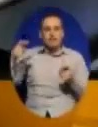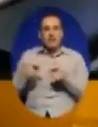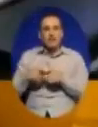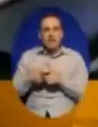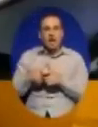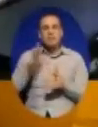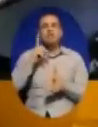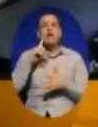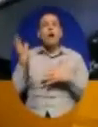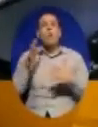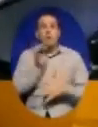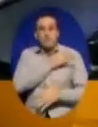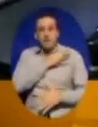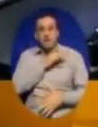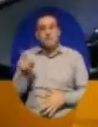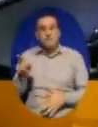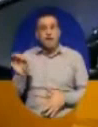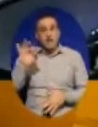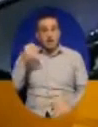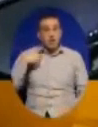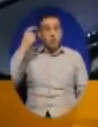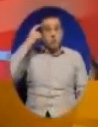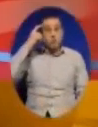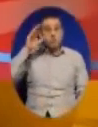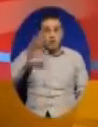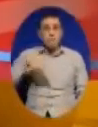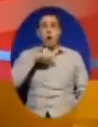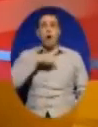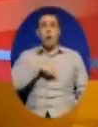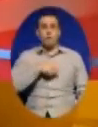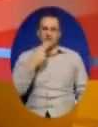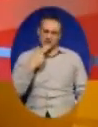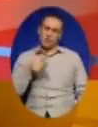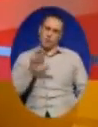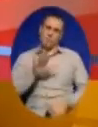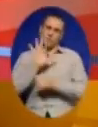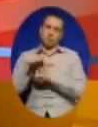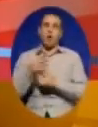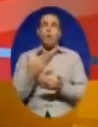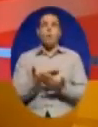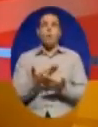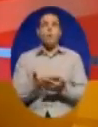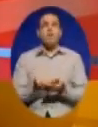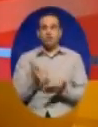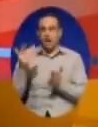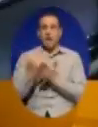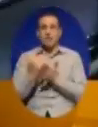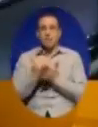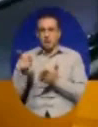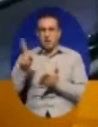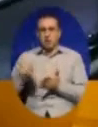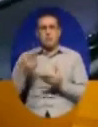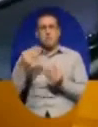מפקד, מה שנקרא לזה. ועדיין, אני חושב שגם האופי הישראלי משחק פה תפקיד. עובדה שהתנאים האלה נמצאים בהרבה